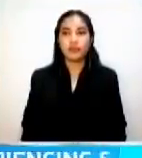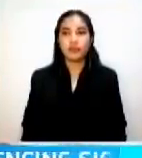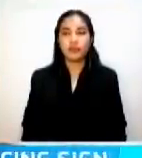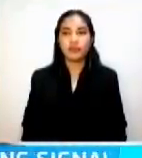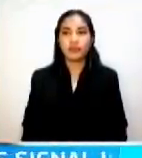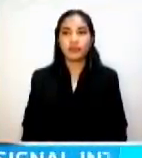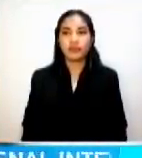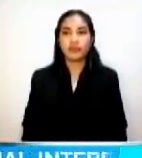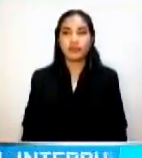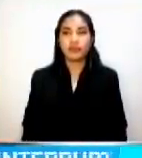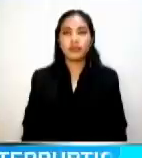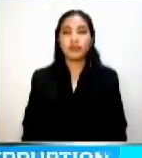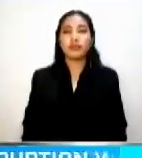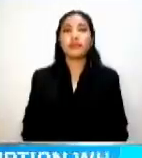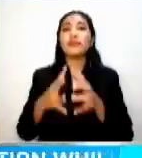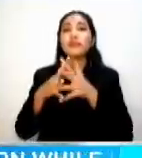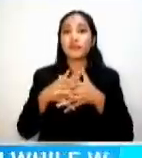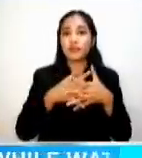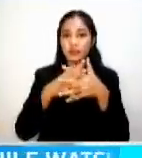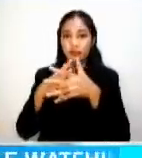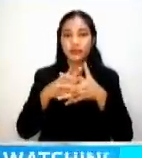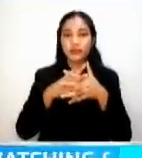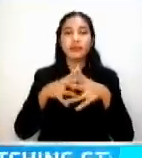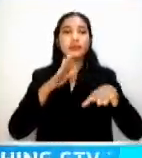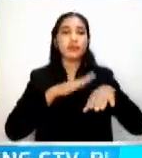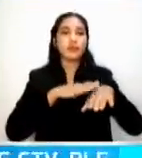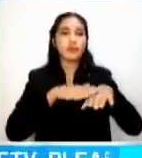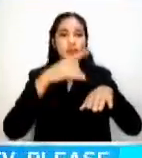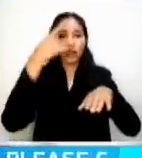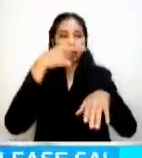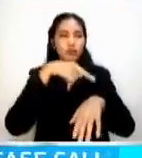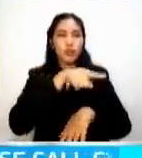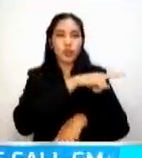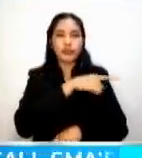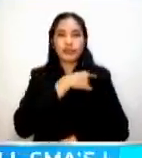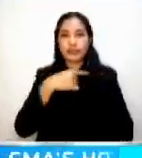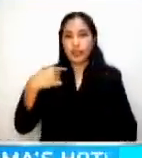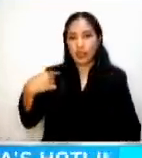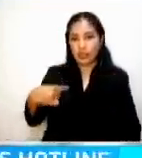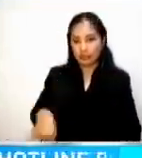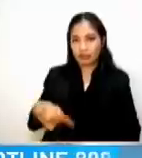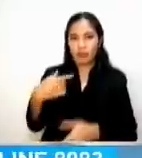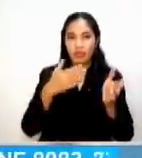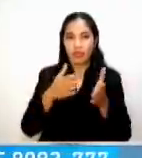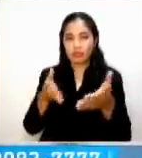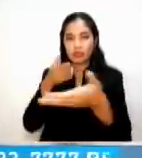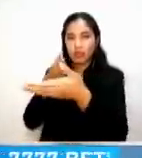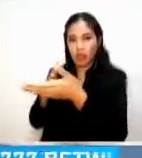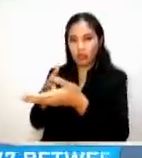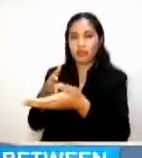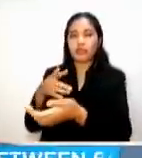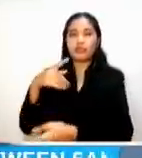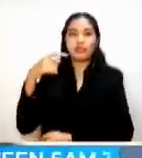Nagbabala ang Amerika laban sa mga anilay agresibong hakbang ng China kaugnay sa Pilipinas at Taiwan. Kasunod yan ang pagkondena ng ilang opisyal